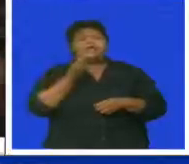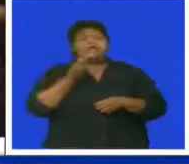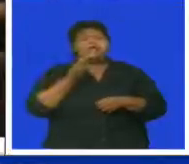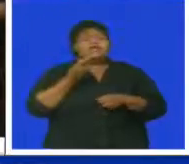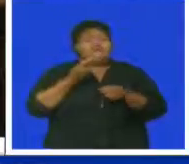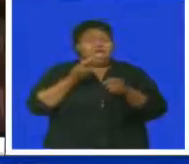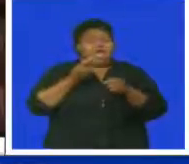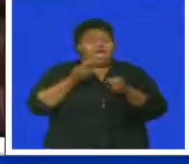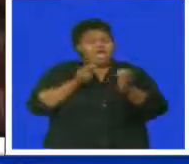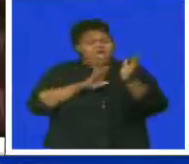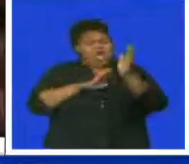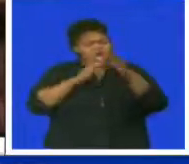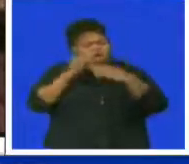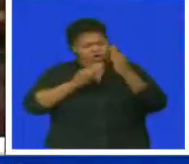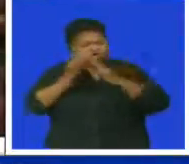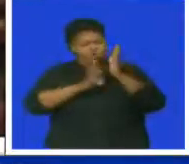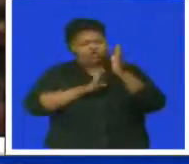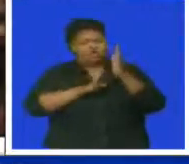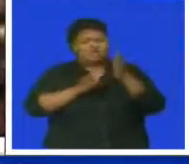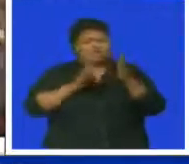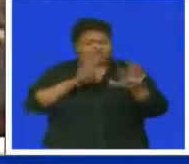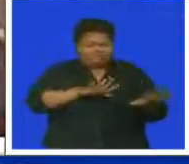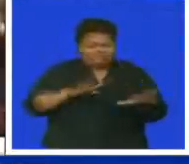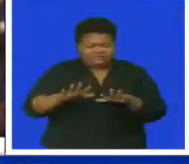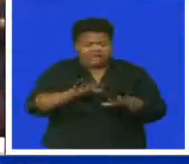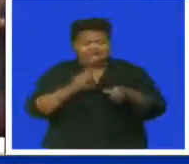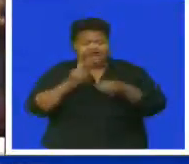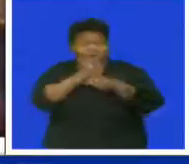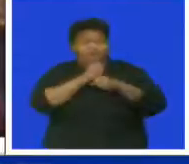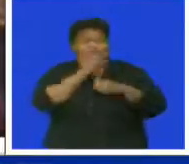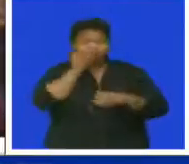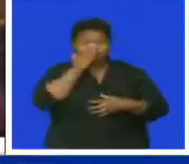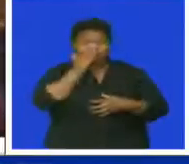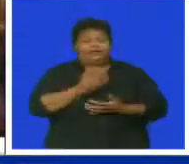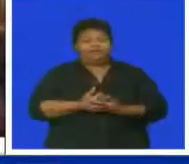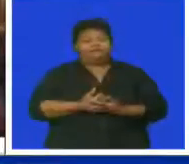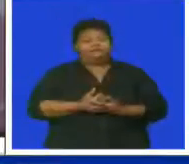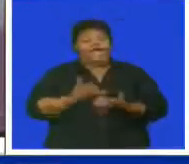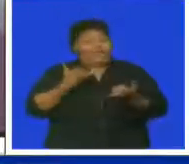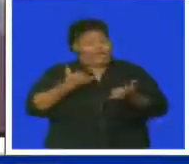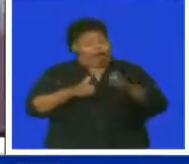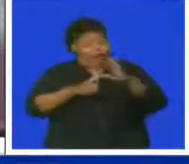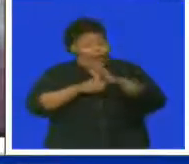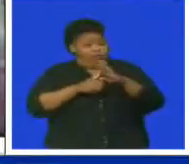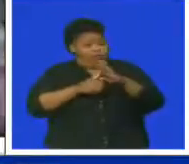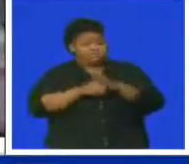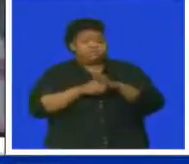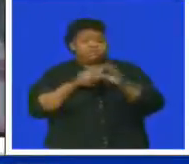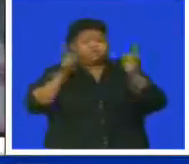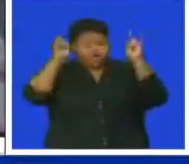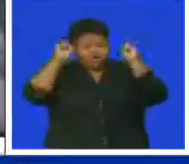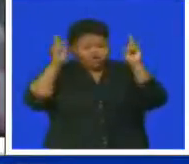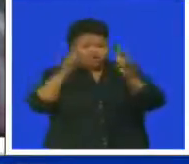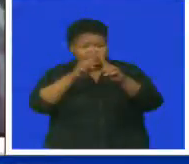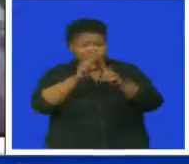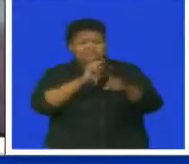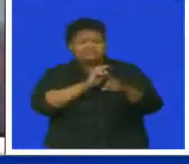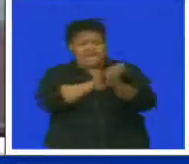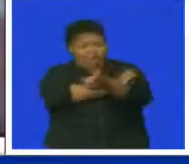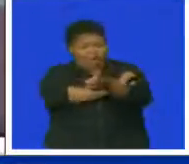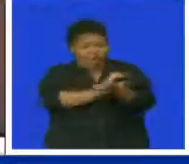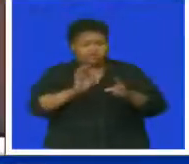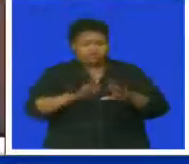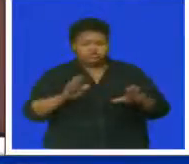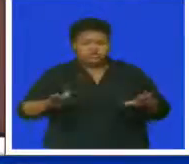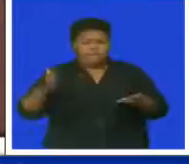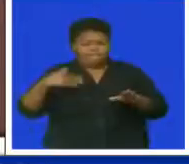kusebenziswa tebuchwephesha, kungako bakukhanza kumcoka ukuthi nebafundzi bemakolishi bafundziswe kude batokhona kubambisa live kulwa